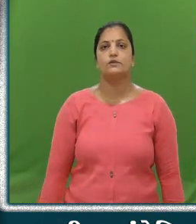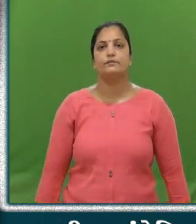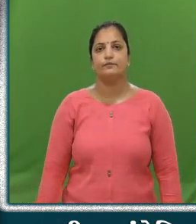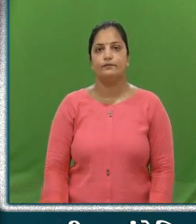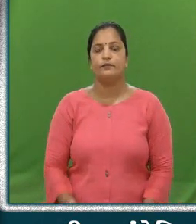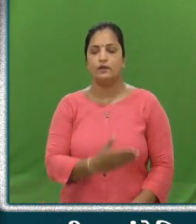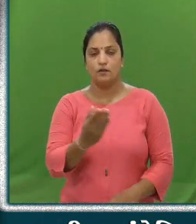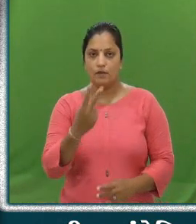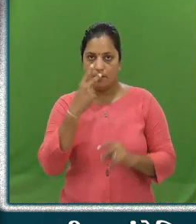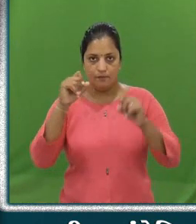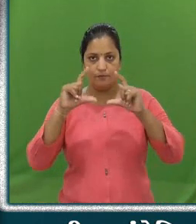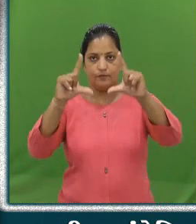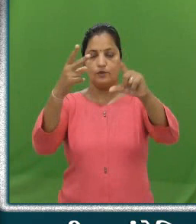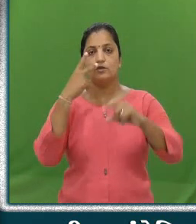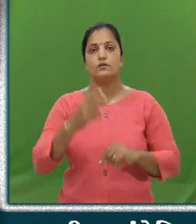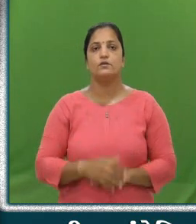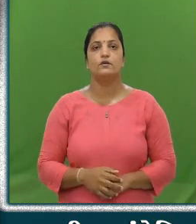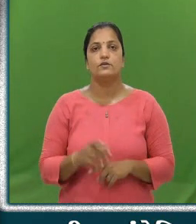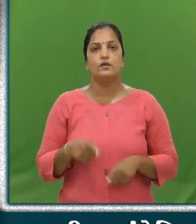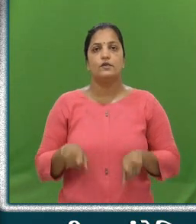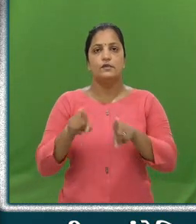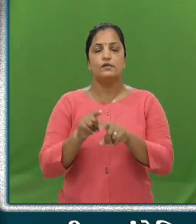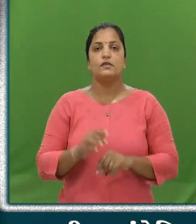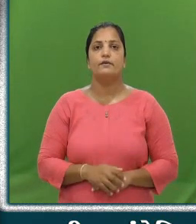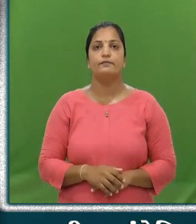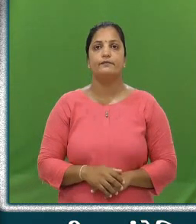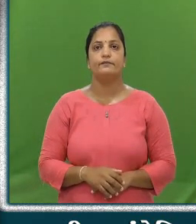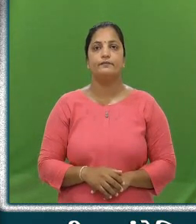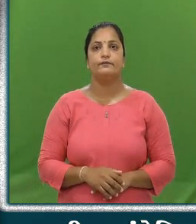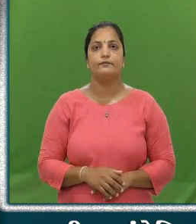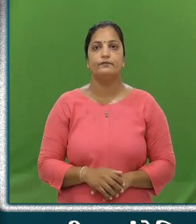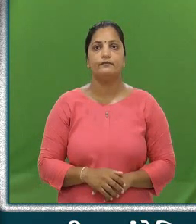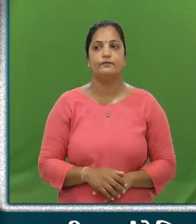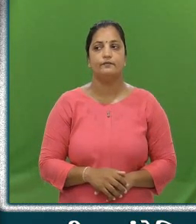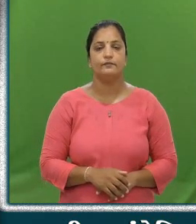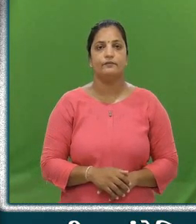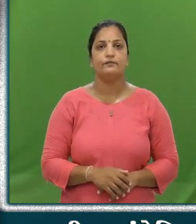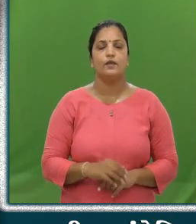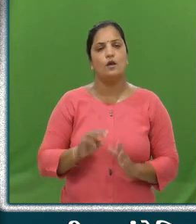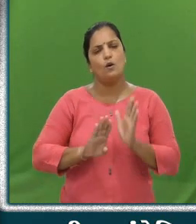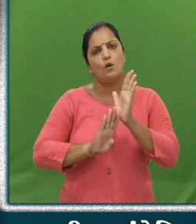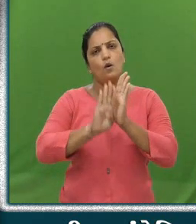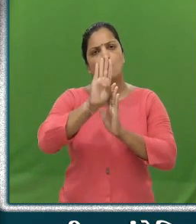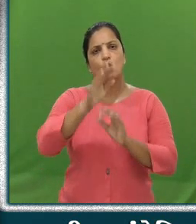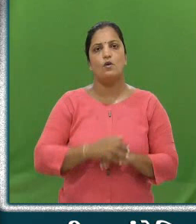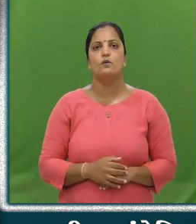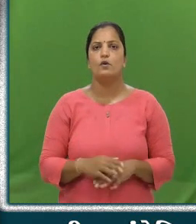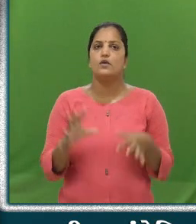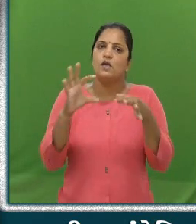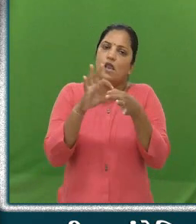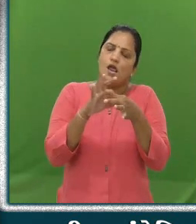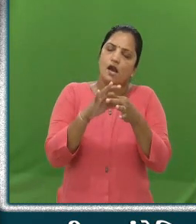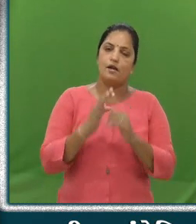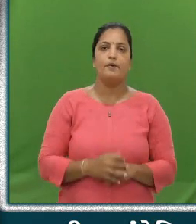છે તમે અહીં જોઈ શકો છો કે આ રીતે જે કહેવામાં આવે કે રંગસૂત્રો હંમેશા જોડમાં